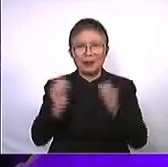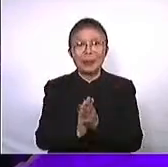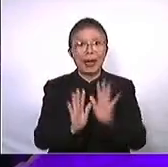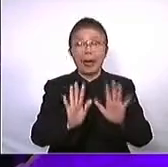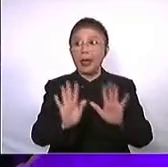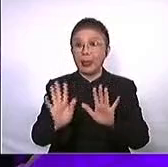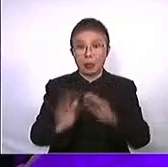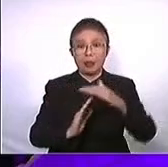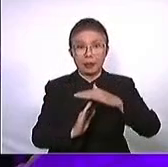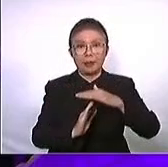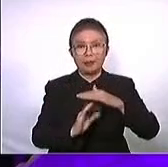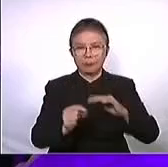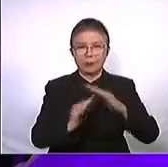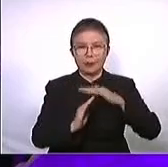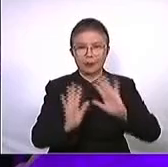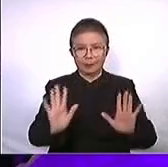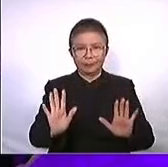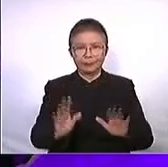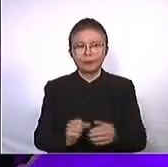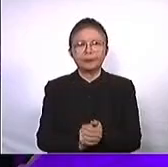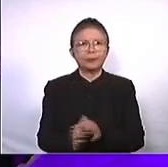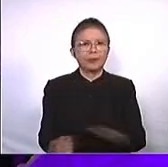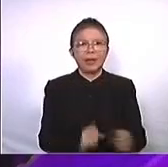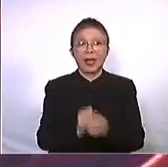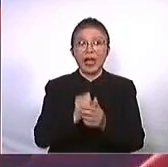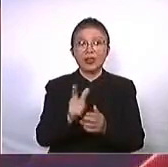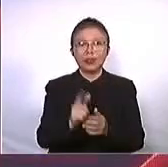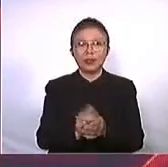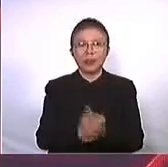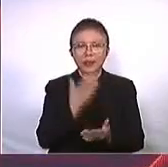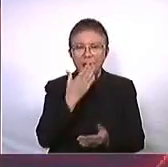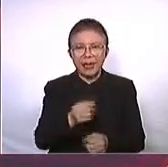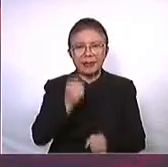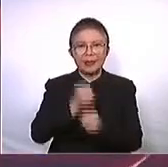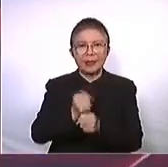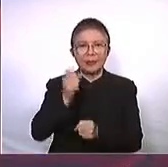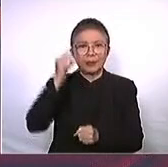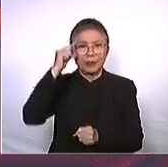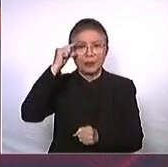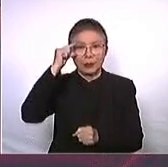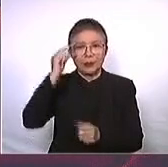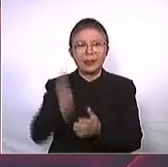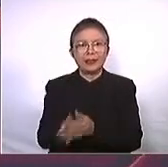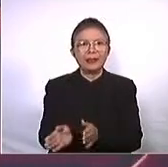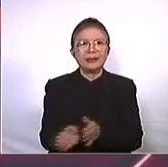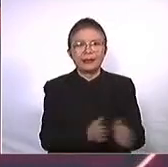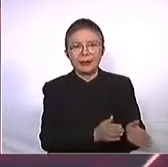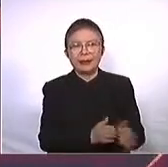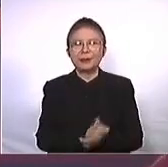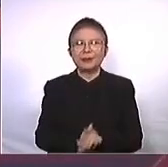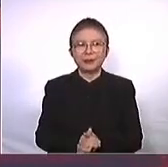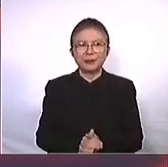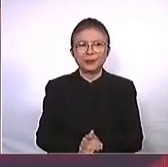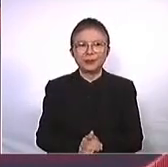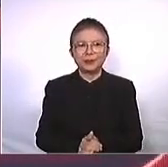Baik, cukup. Boleh tenang. Kita lanjutkan. Cukup ya. Terima kasih Bapak Gibran Raka Buming Raka. Kami persilakan Pak Gibran untuk kembali ke